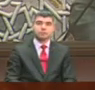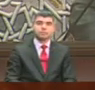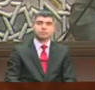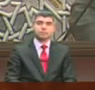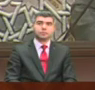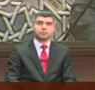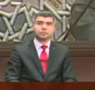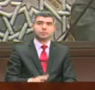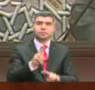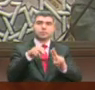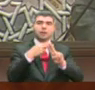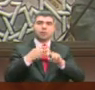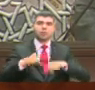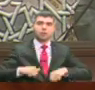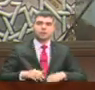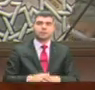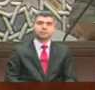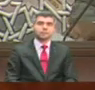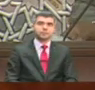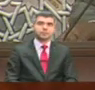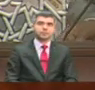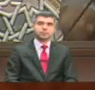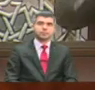كاين شي كلمة السيد الوزير؟ تفضل السيد الوزير.